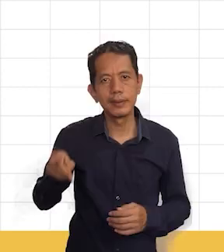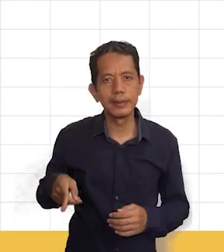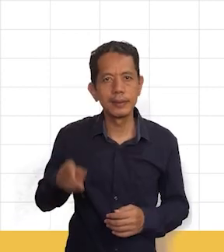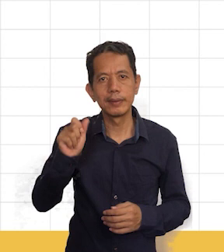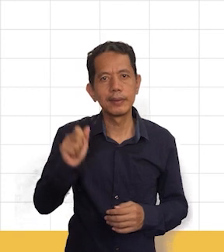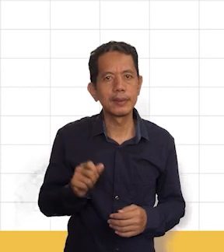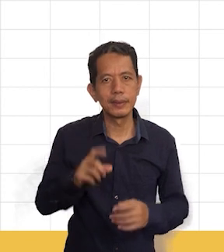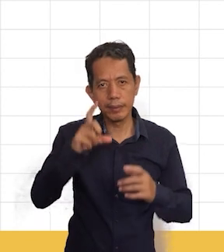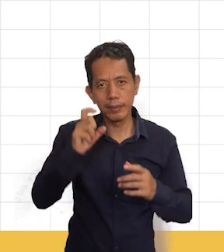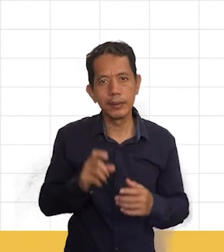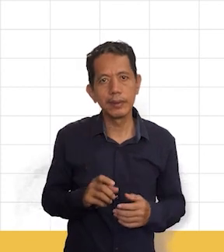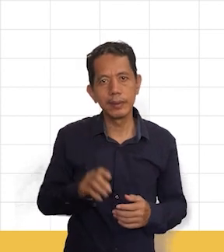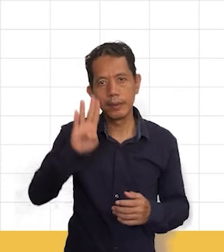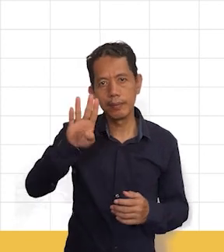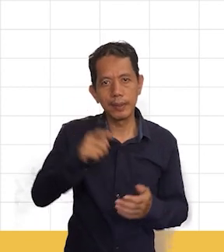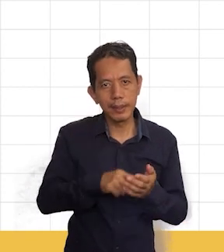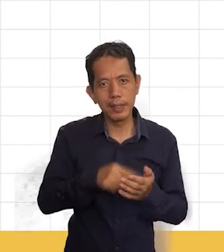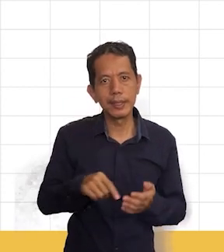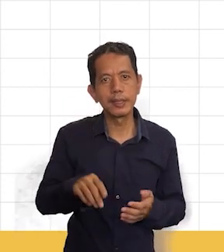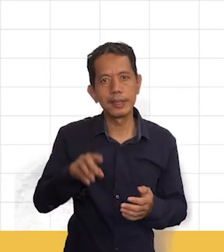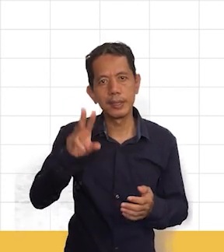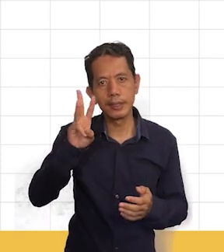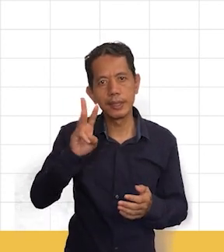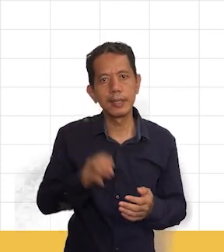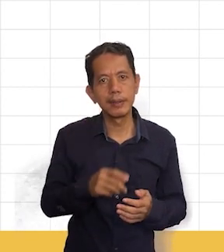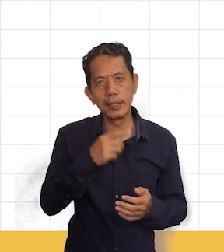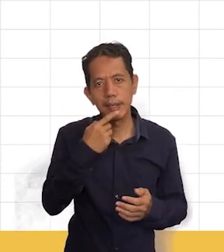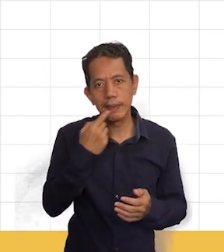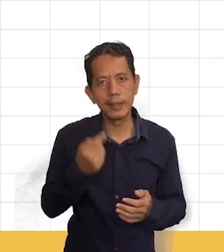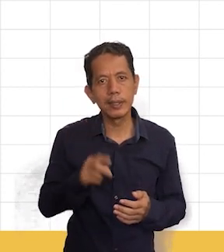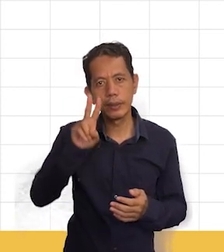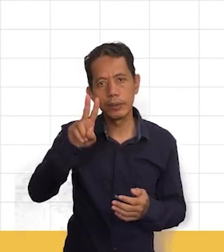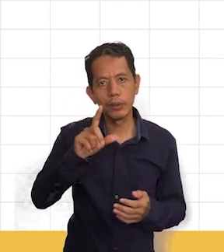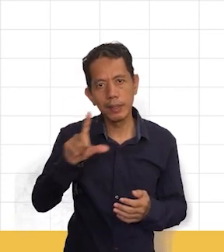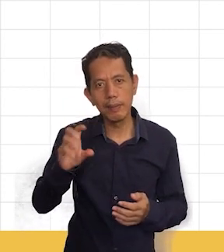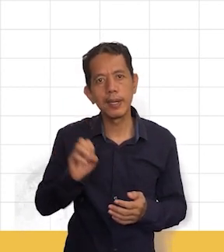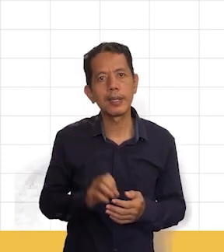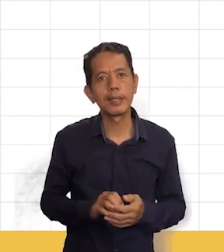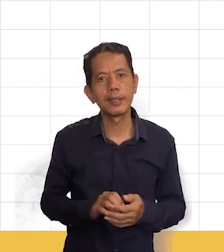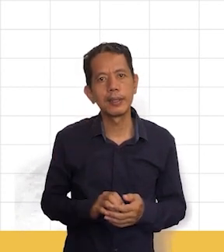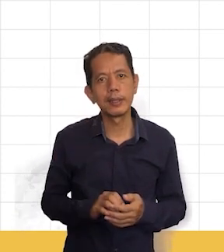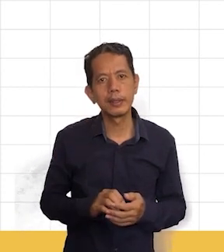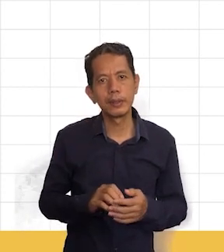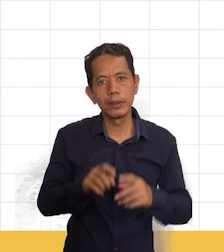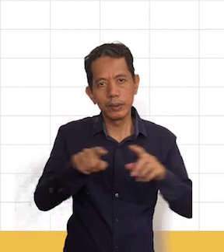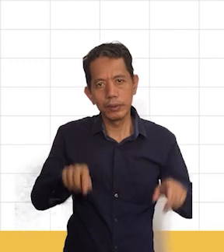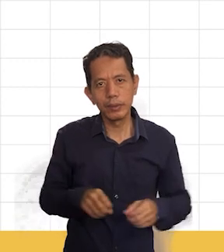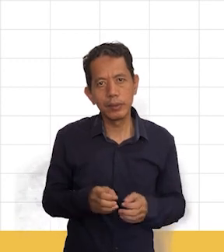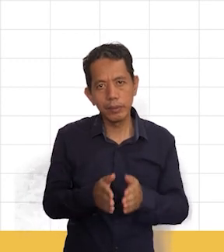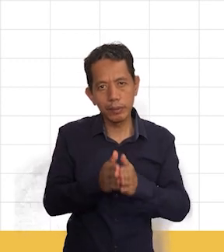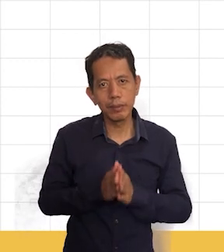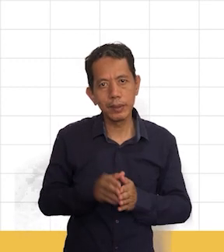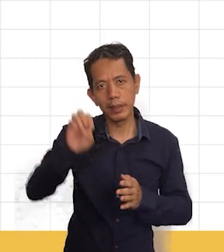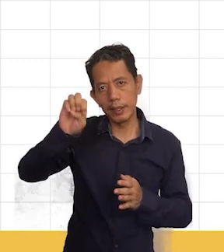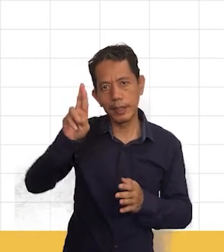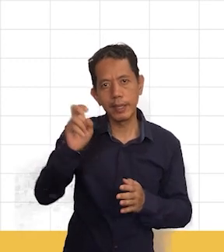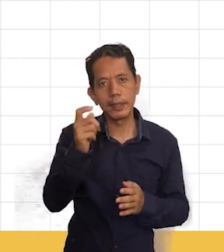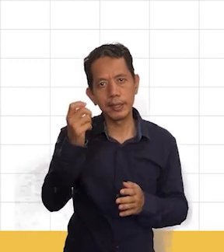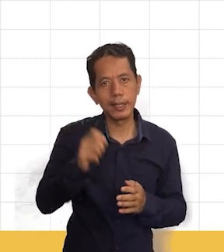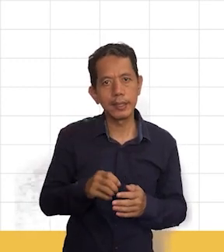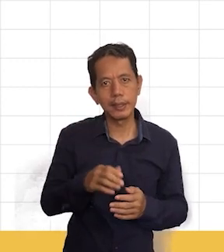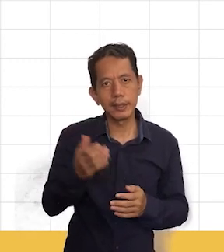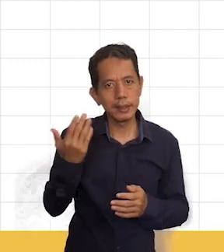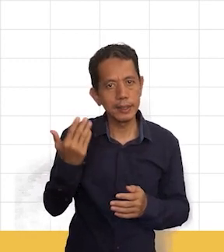pas foto 4x6 latar merah 2 lembar, surat permohonan era terang yang